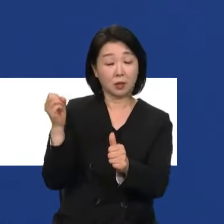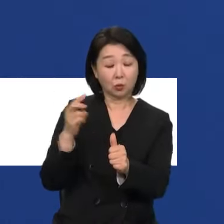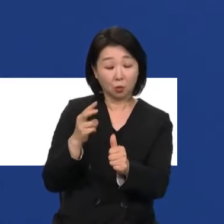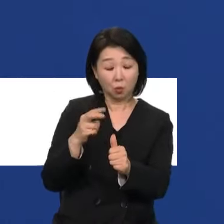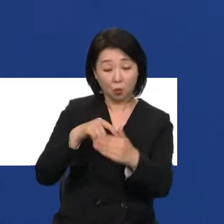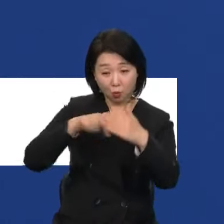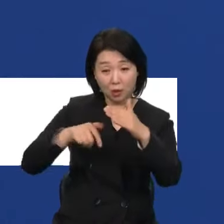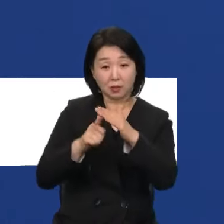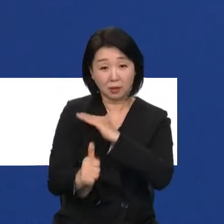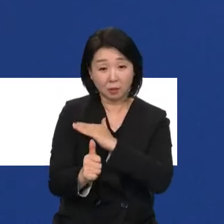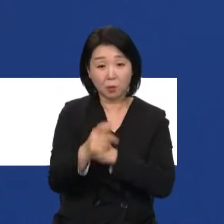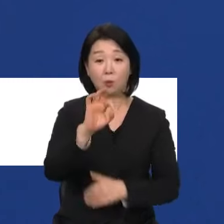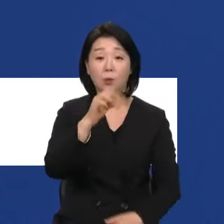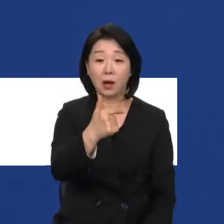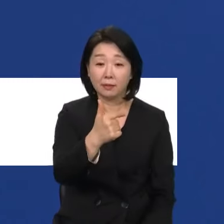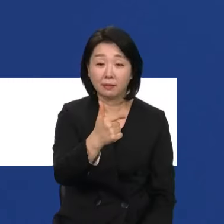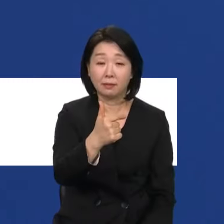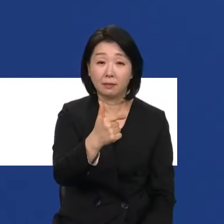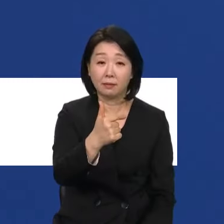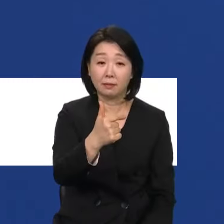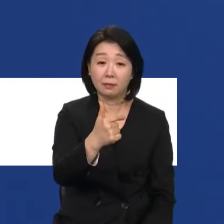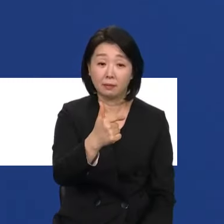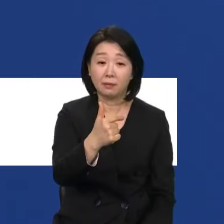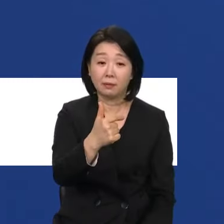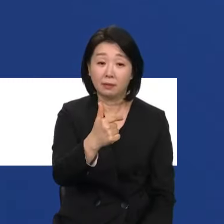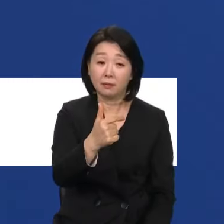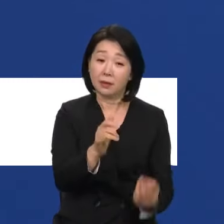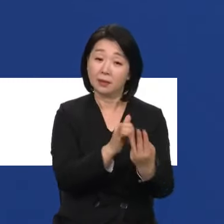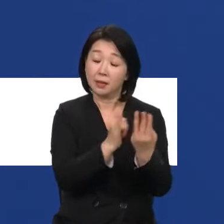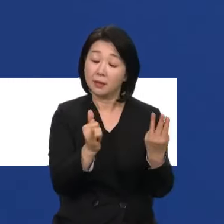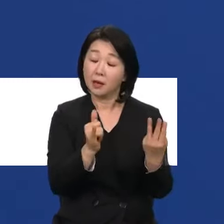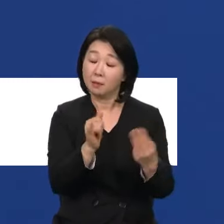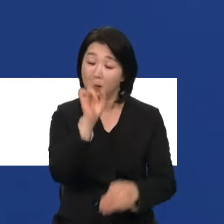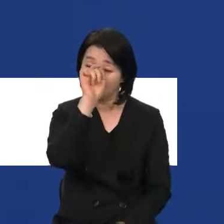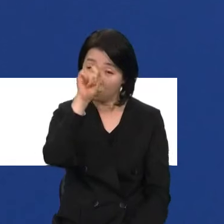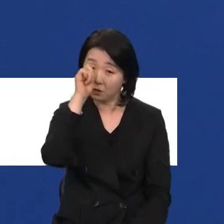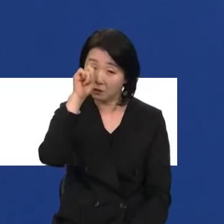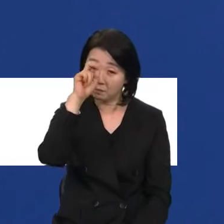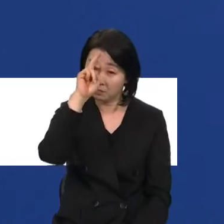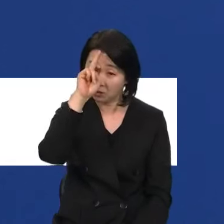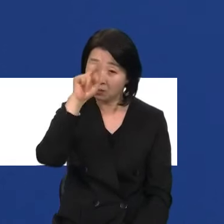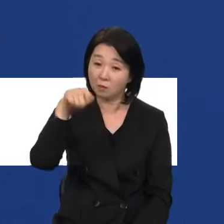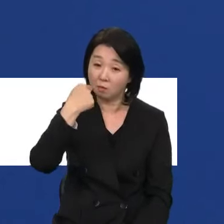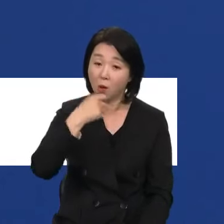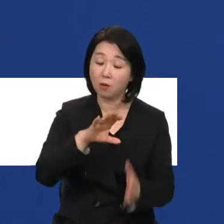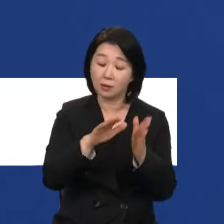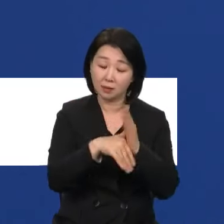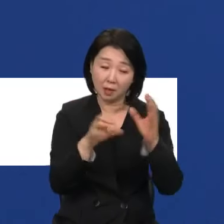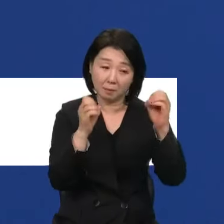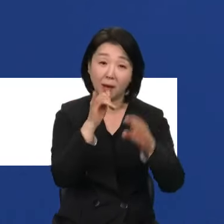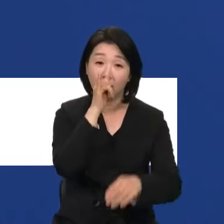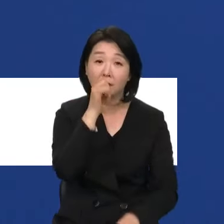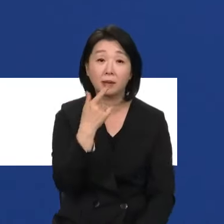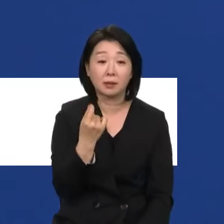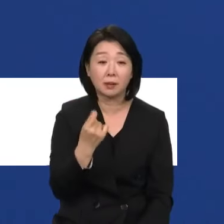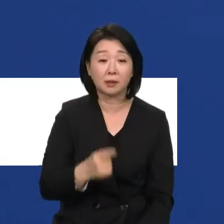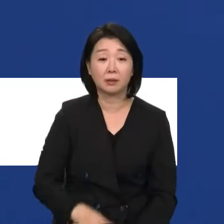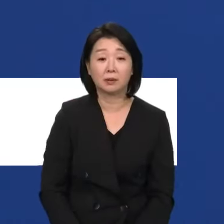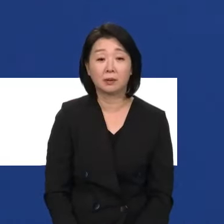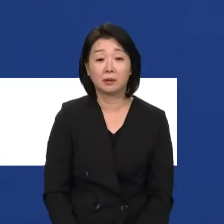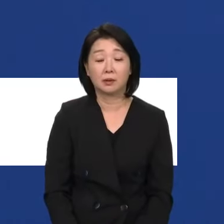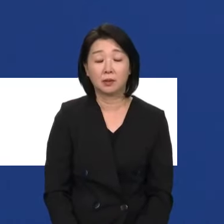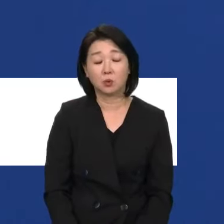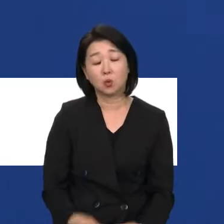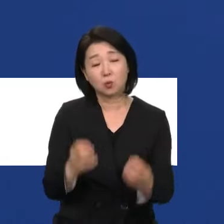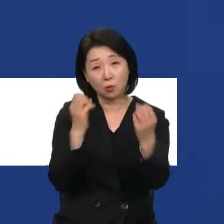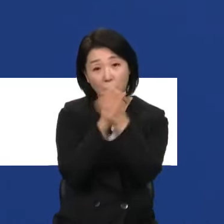원내대표 한동훈 위원장 이렇게 아마 점심 먹는 자리에서 막 그런 얘기가 나온 것 같은데 좀 오해가